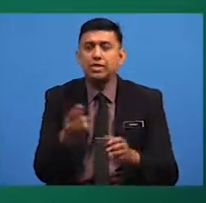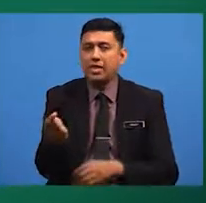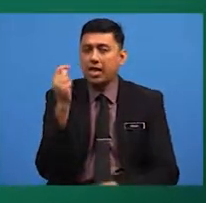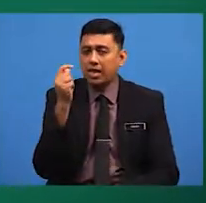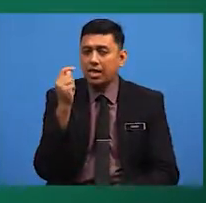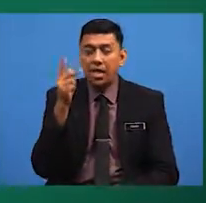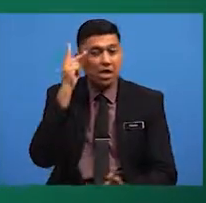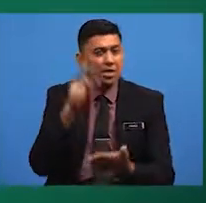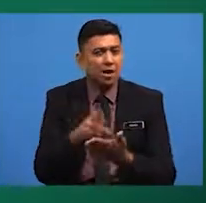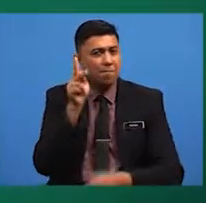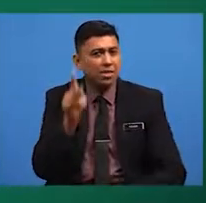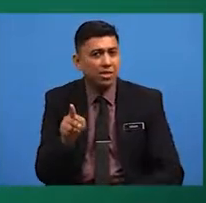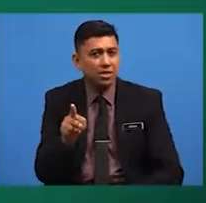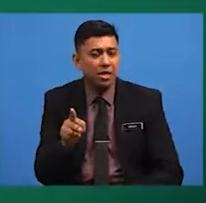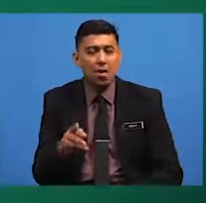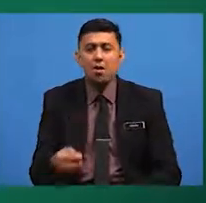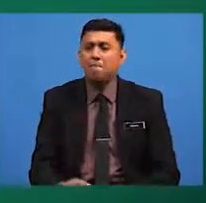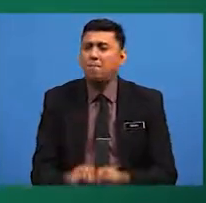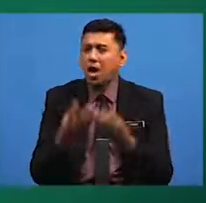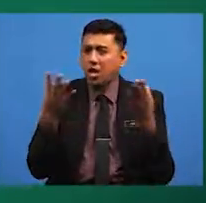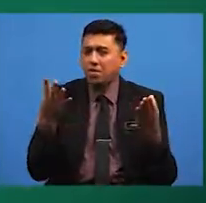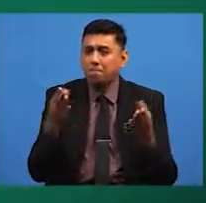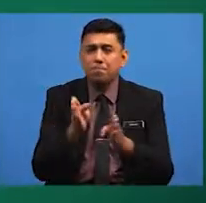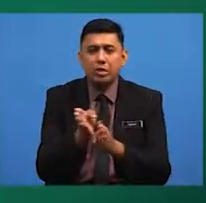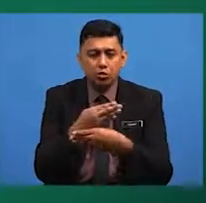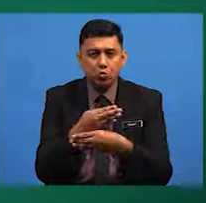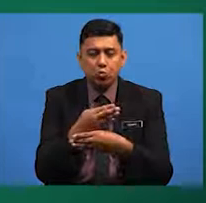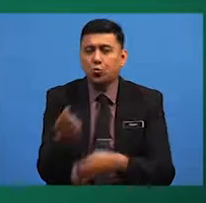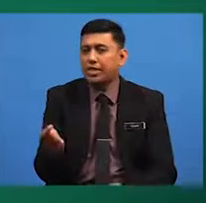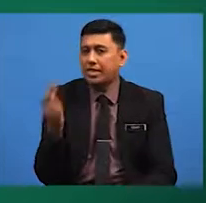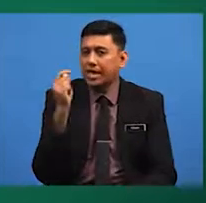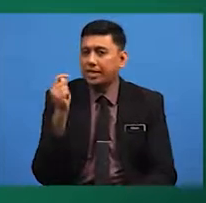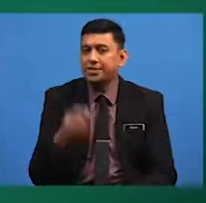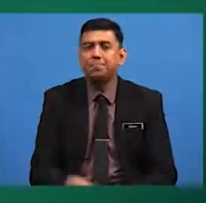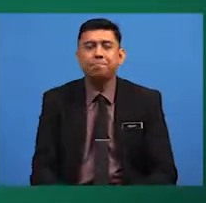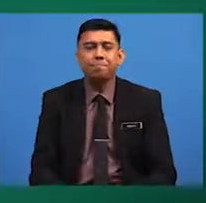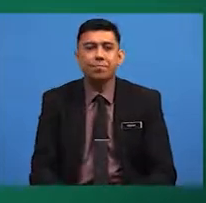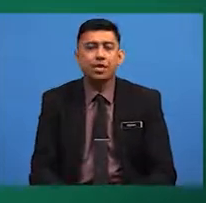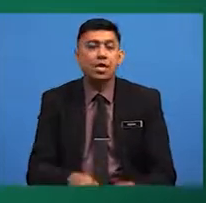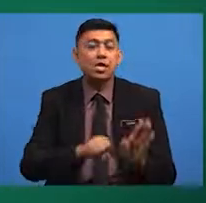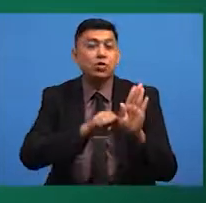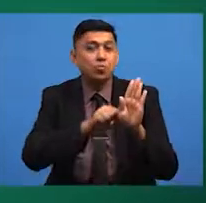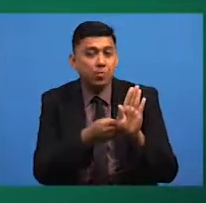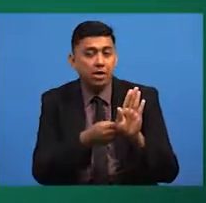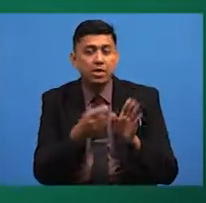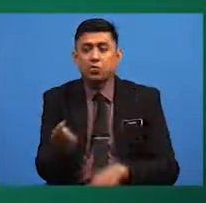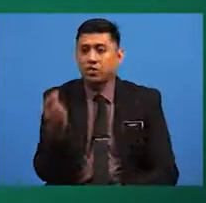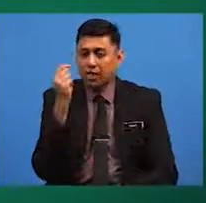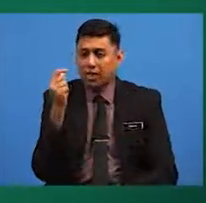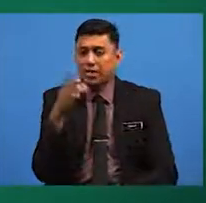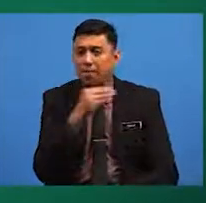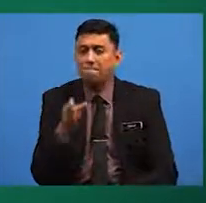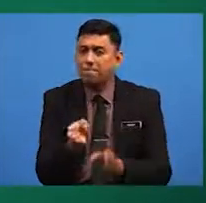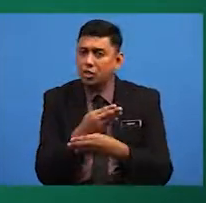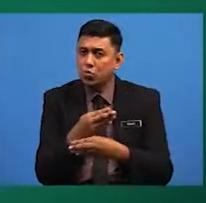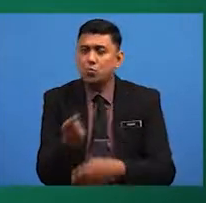mengenal pasti berbagai lagi bentuk-bentuk tenaga sumber tenaga yang bentuk tenaga